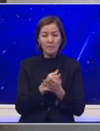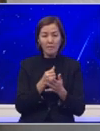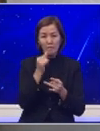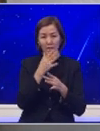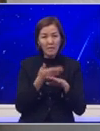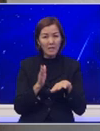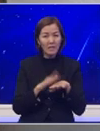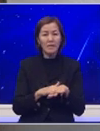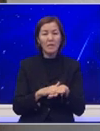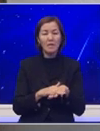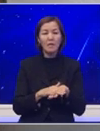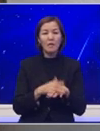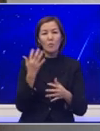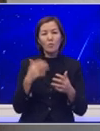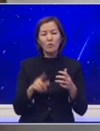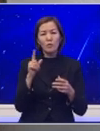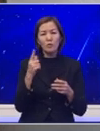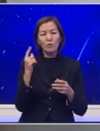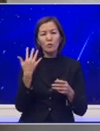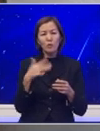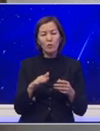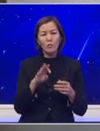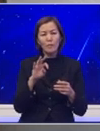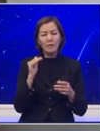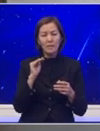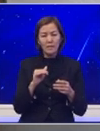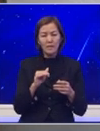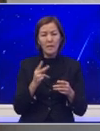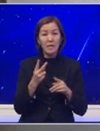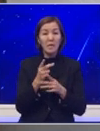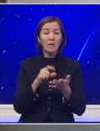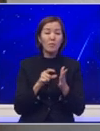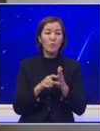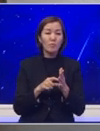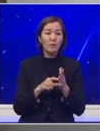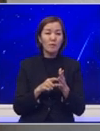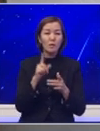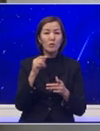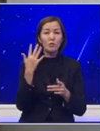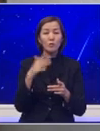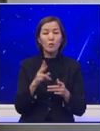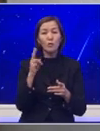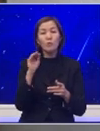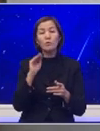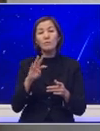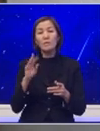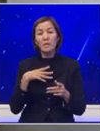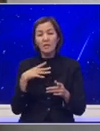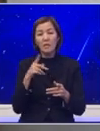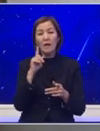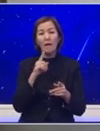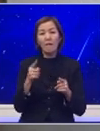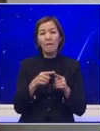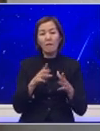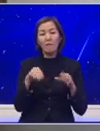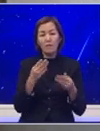Болса жақсы. Орта есеппен 100-150 мың теңге аралығында. Ал екі бөлмелі 150 мен 200 мың теңге аралығында